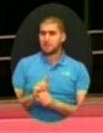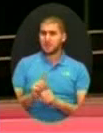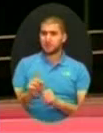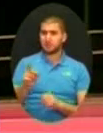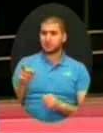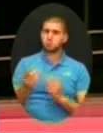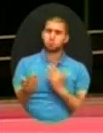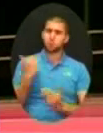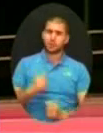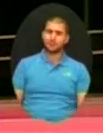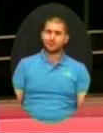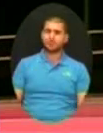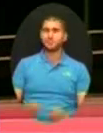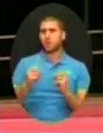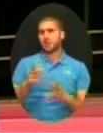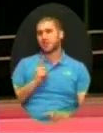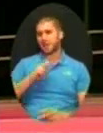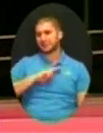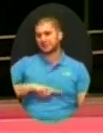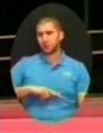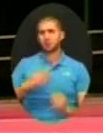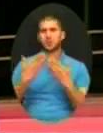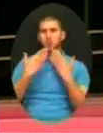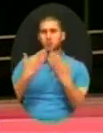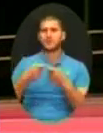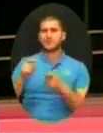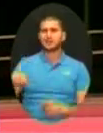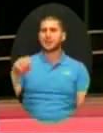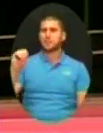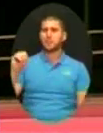מוקדם. טוב, אז אנחנו נחכה בסבלנות גם לעניין הזה. חבר הכנסת מלכיאלי, תודה רבה לך שבאת אלינו.